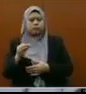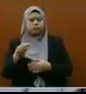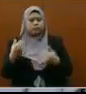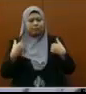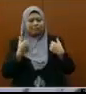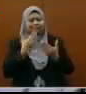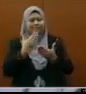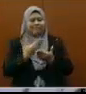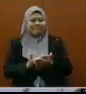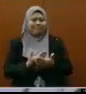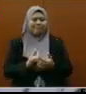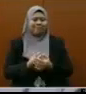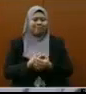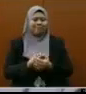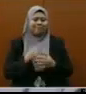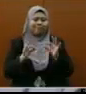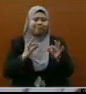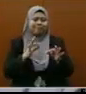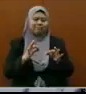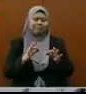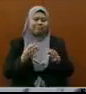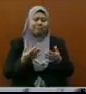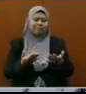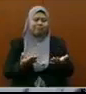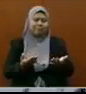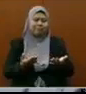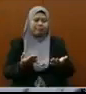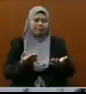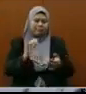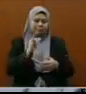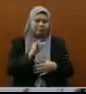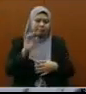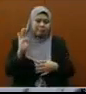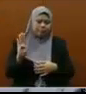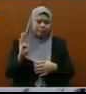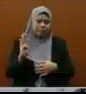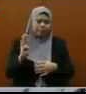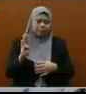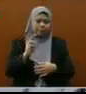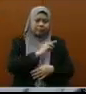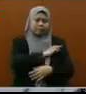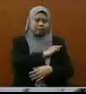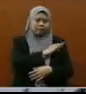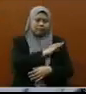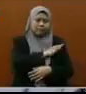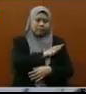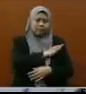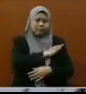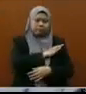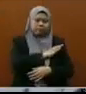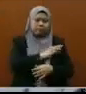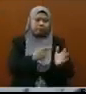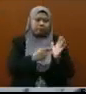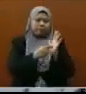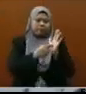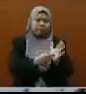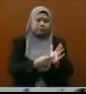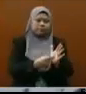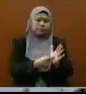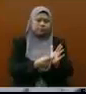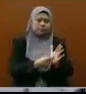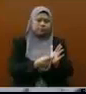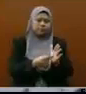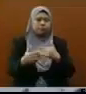ada baiknya juga kalaulah Yang Amat Berhormat Menteri Besar dapat juga mengemukakan setakat